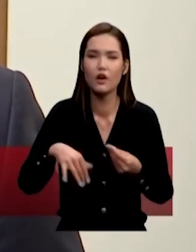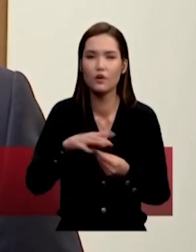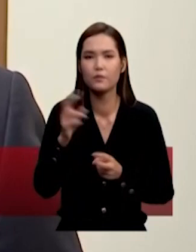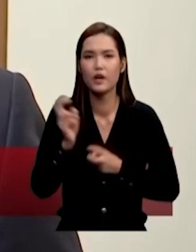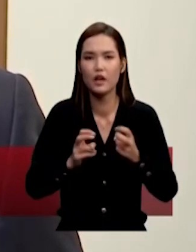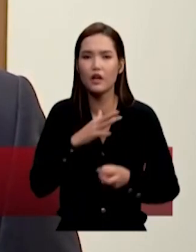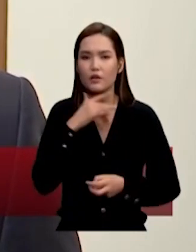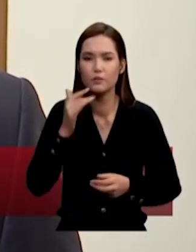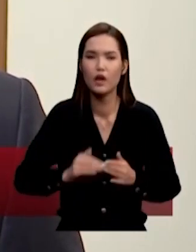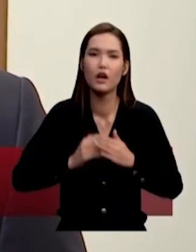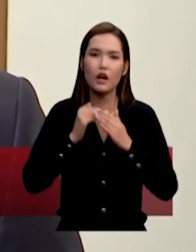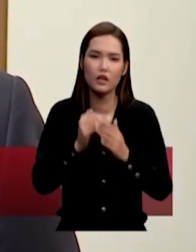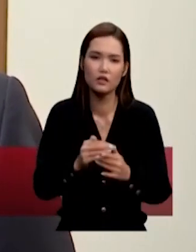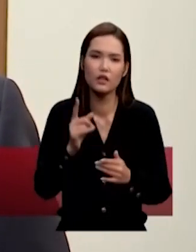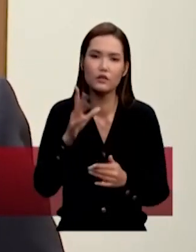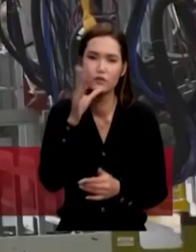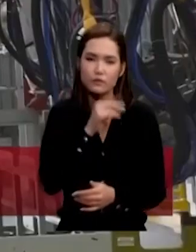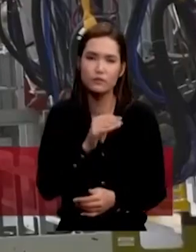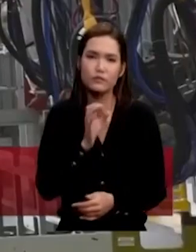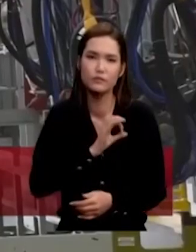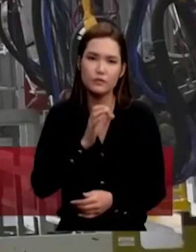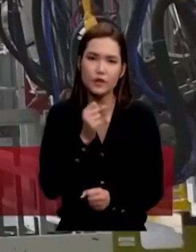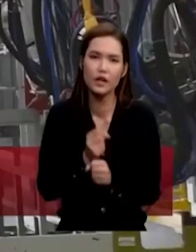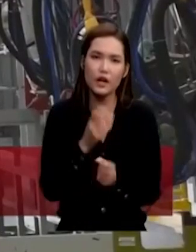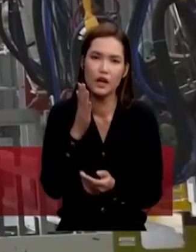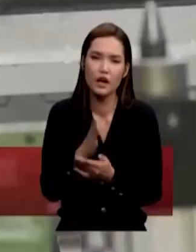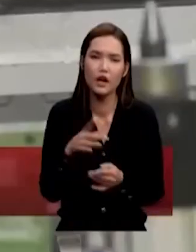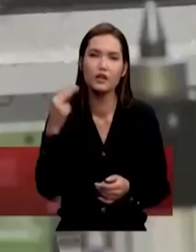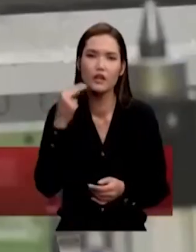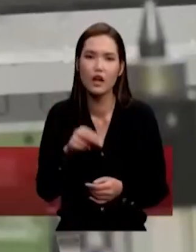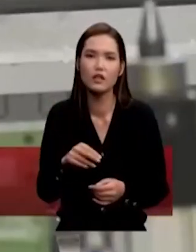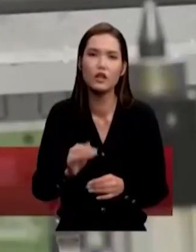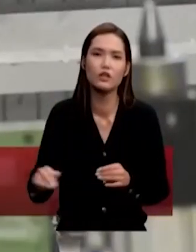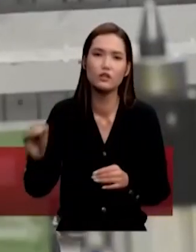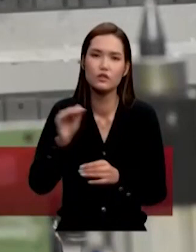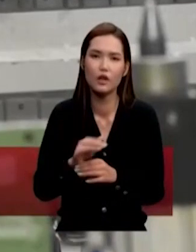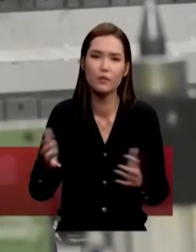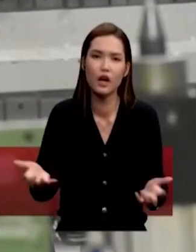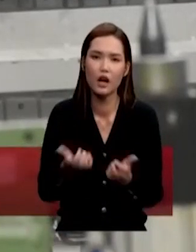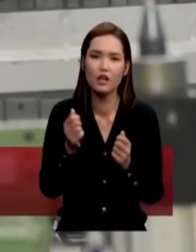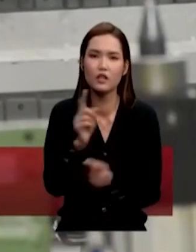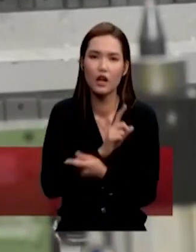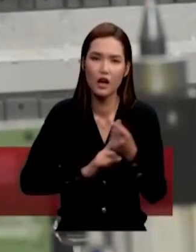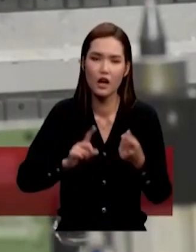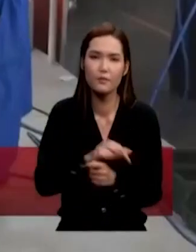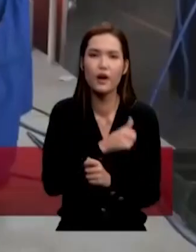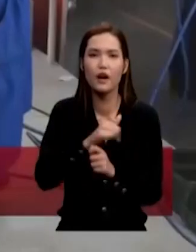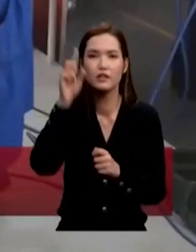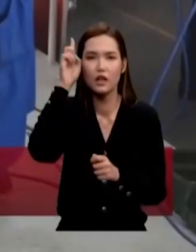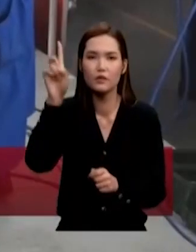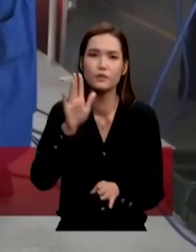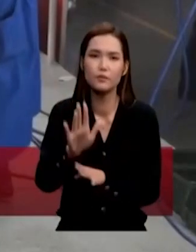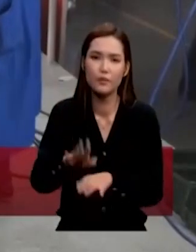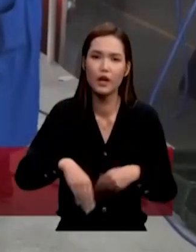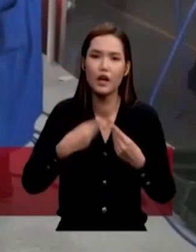промышленности с текущих 13-14% до 20%. К тому же в качестве дополнительной поддержки обрабатывающего сектора глава государства поручил